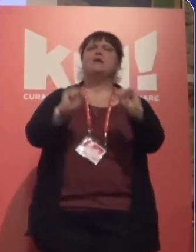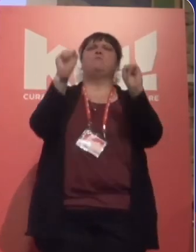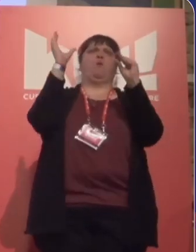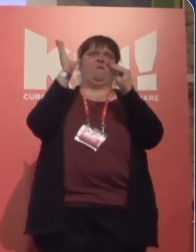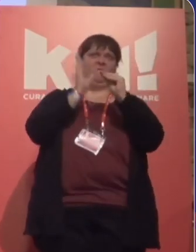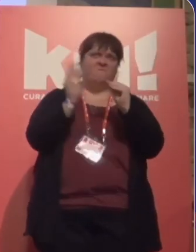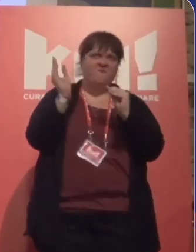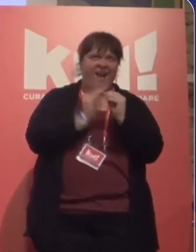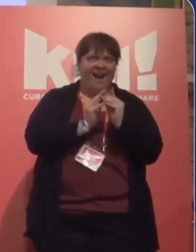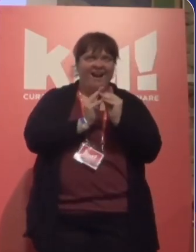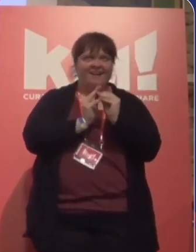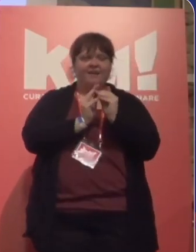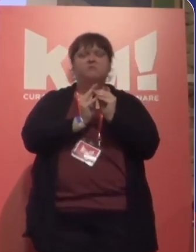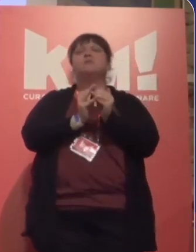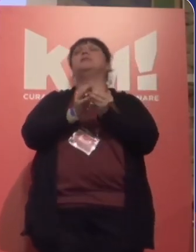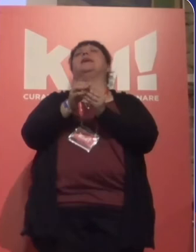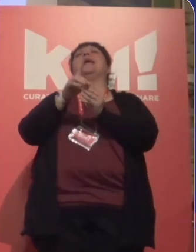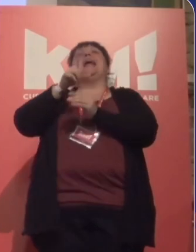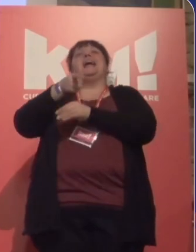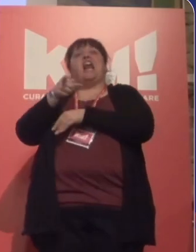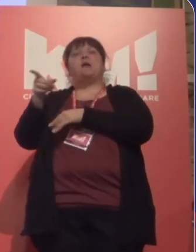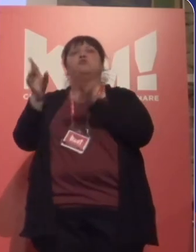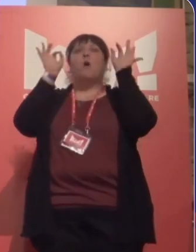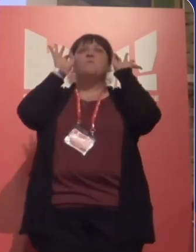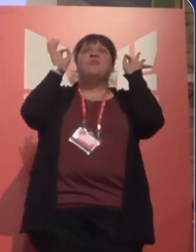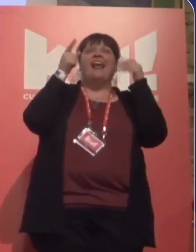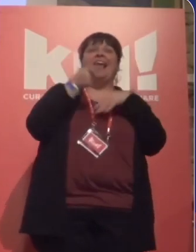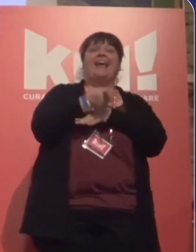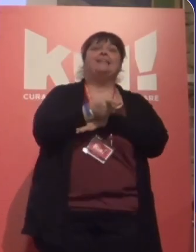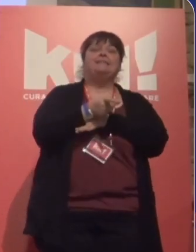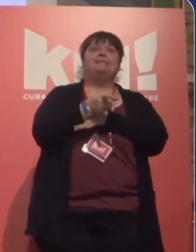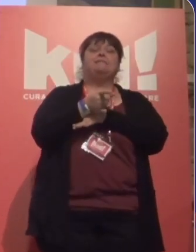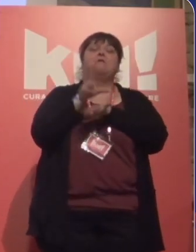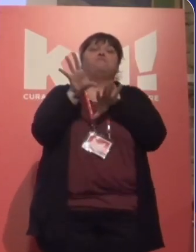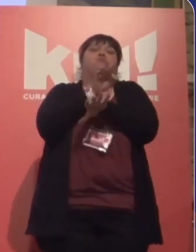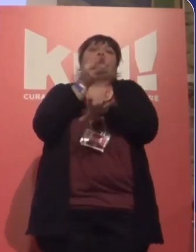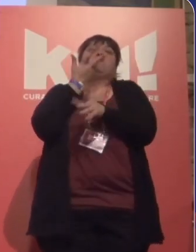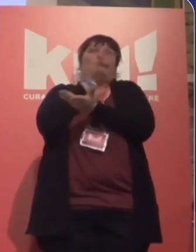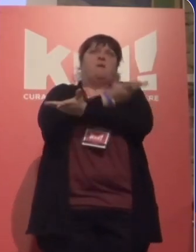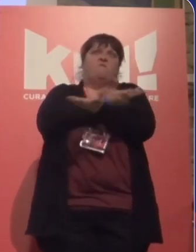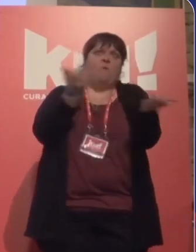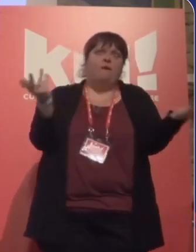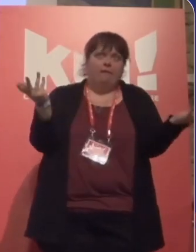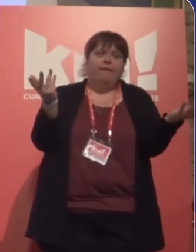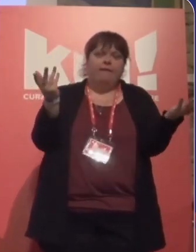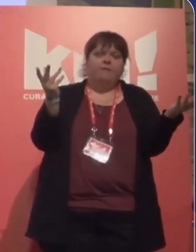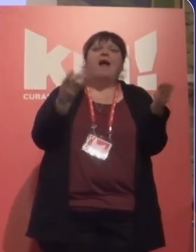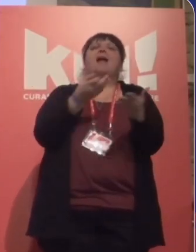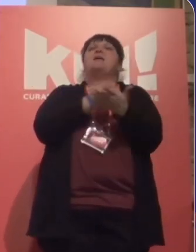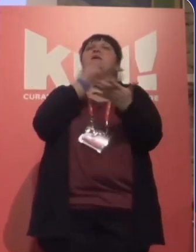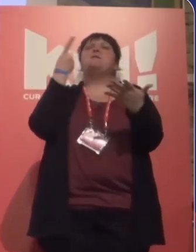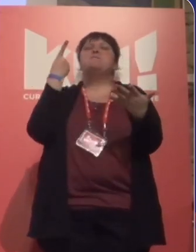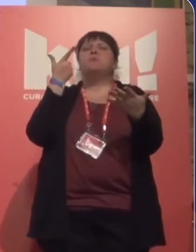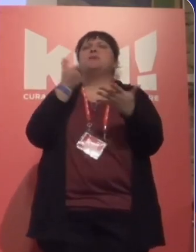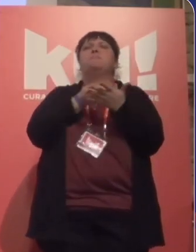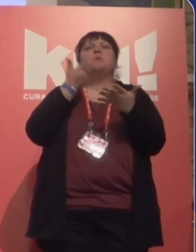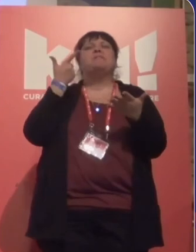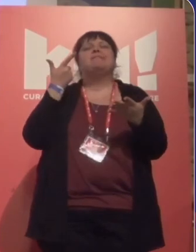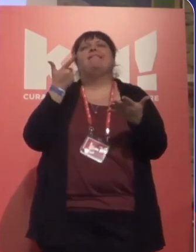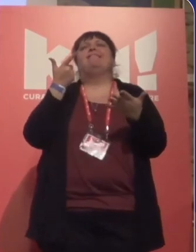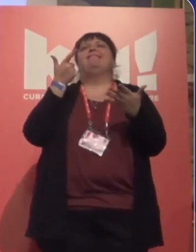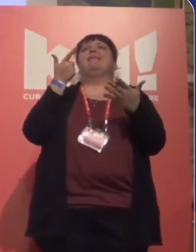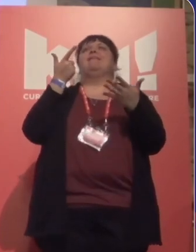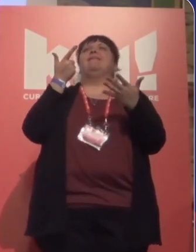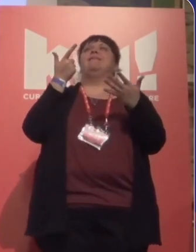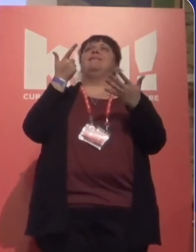gli pare ma il tema è averla questa ambizione sapendo che tante delle cose che vengono